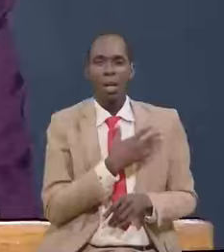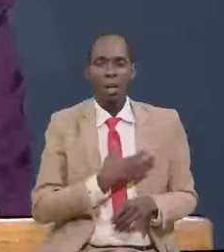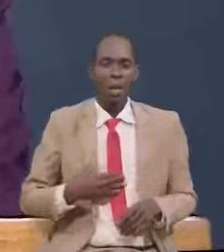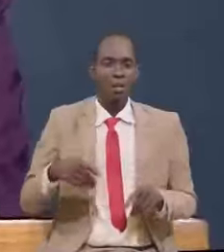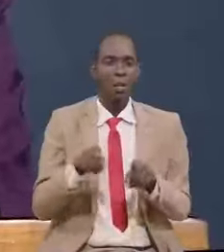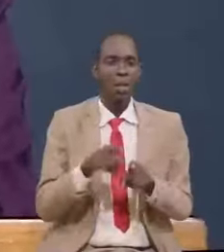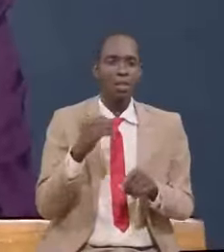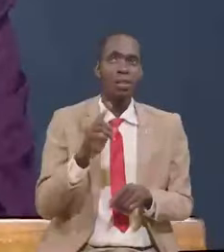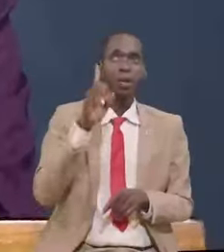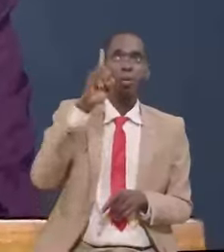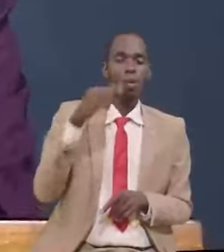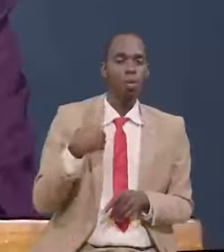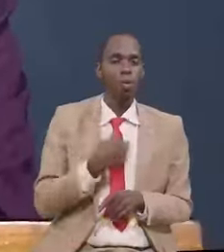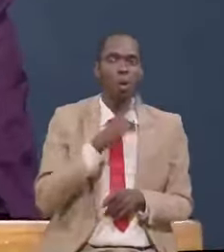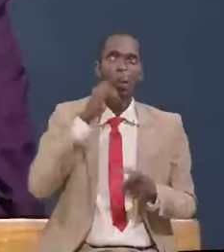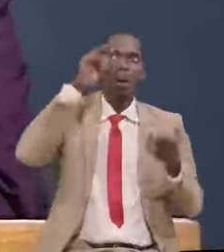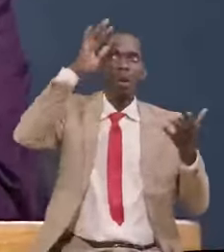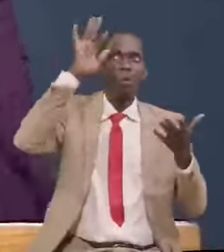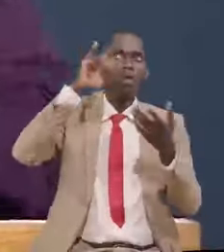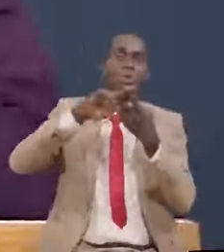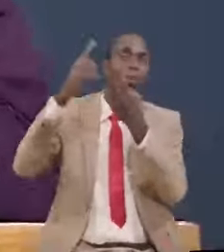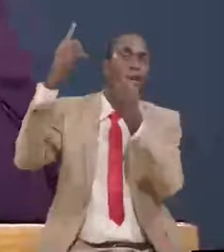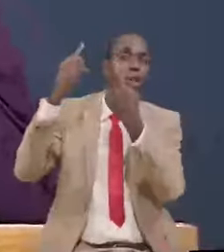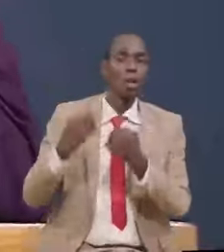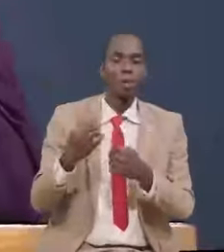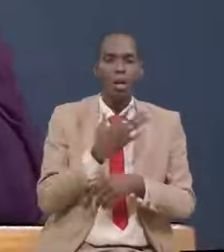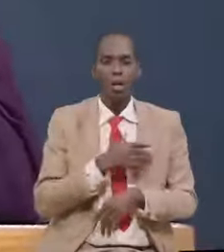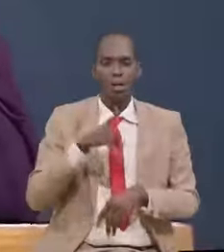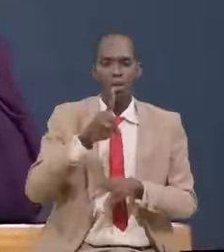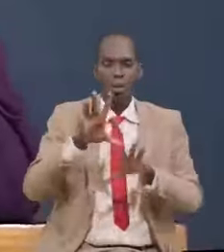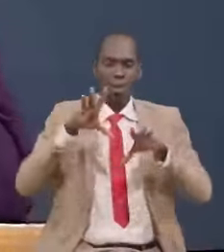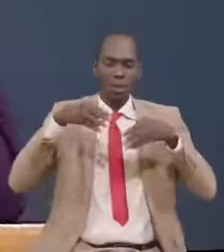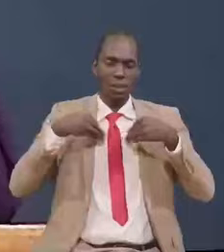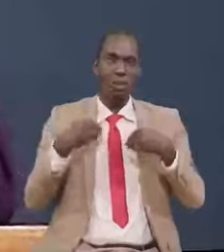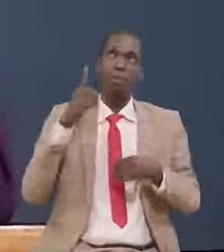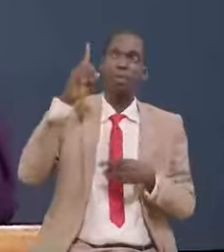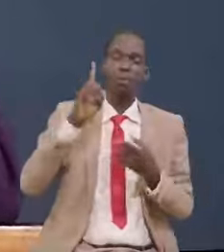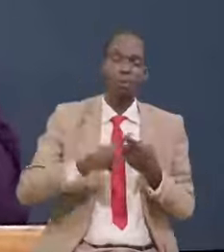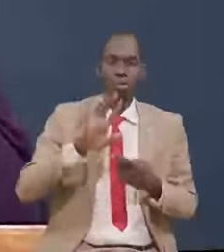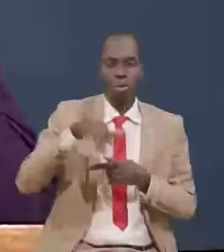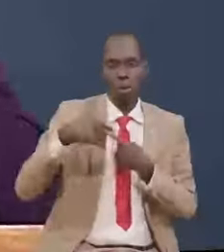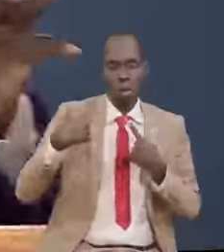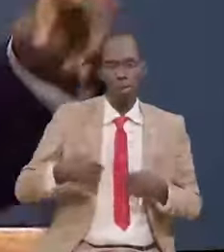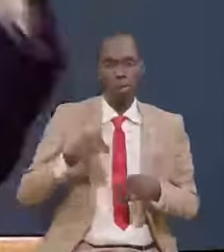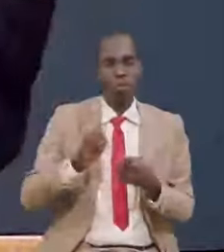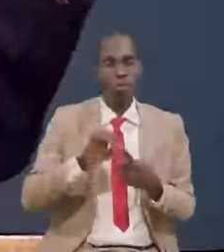et celui que nous espérons, et tu le reçois dans ton cœur, dans ta vie,